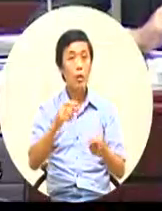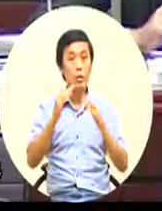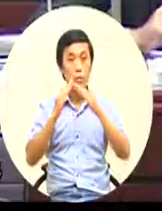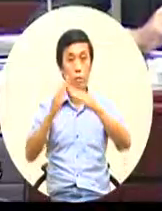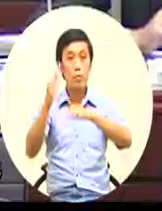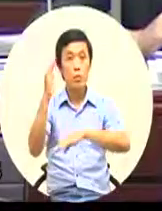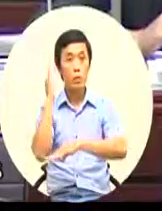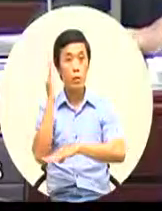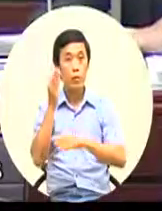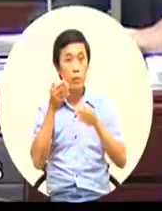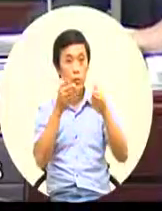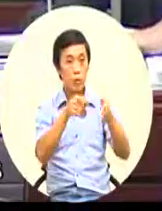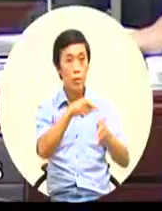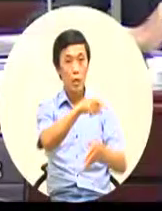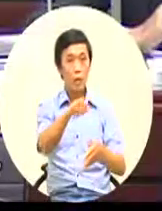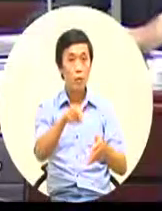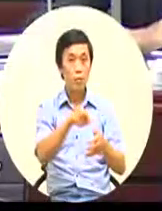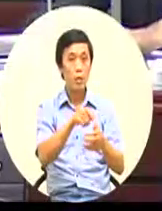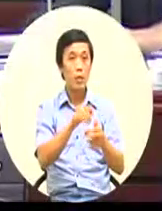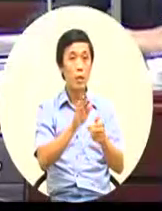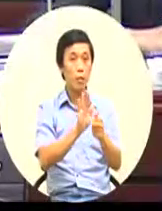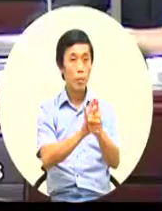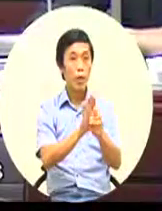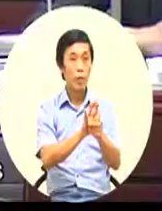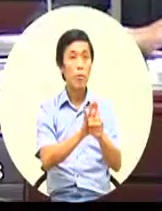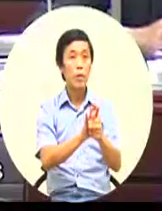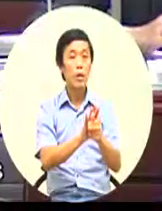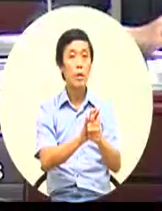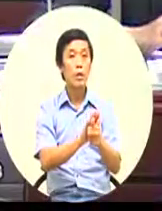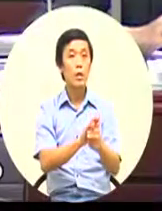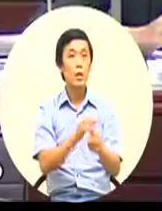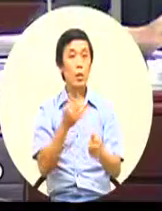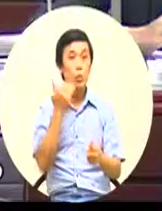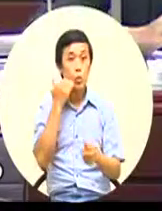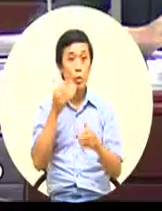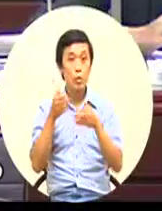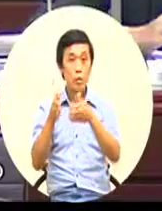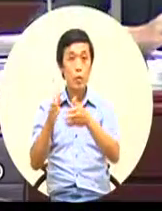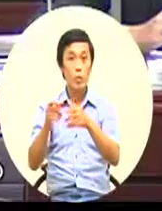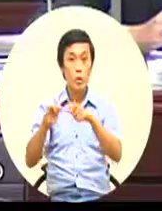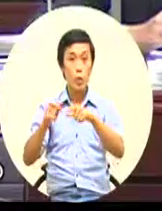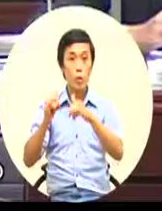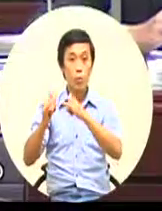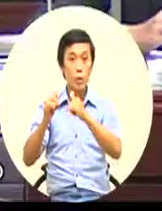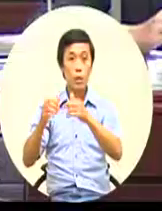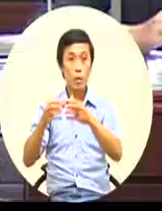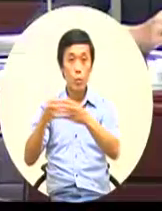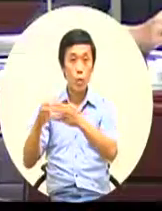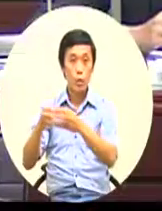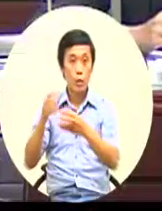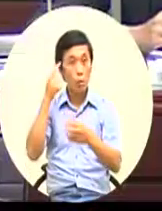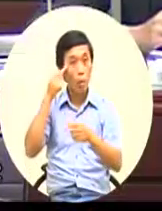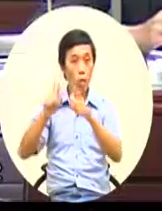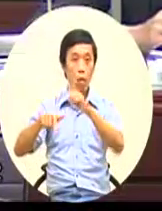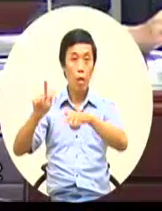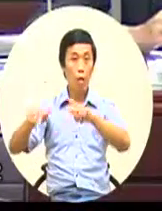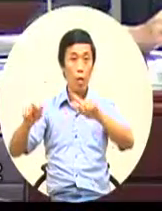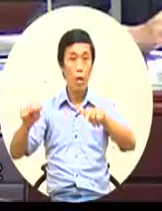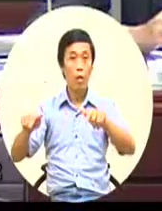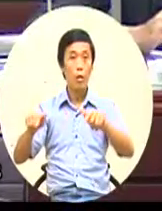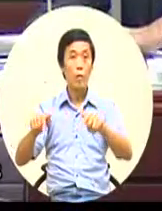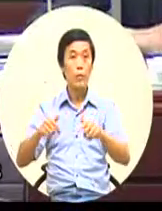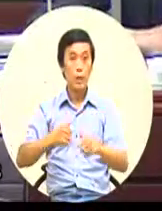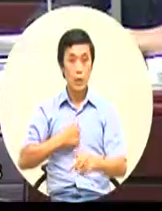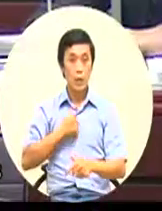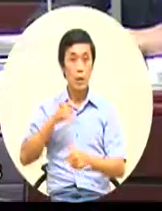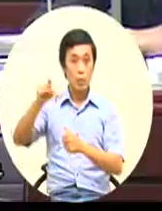因遮有利的方案。啊，真侪无相款的公民团体，真侪意见，啊，拢感谢真侪真好